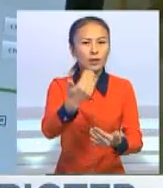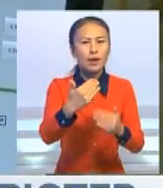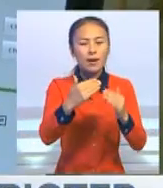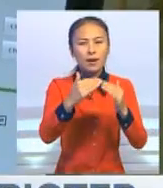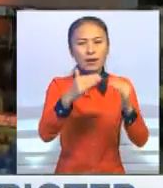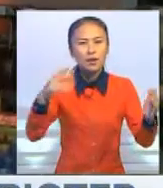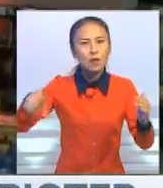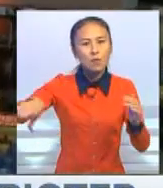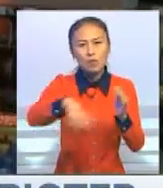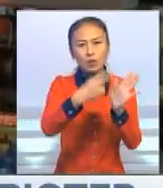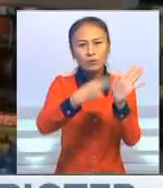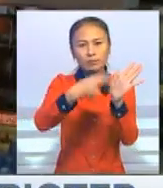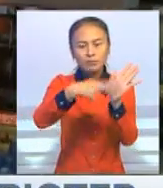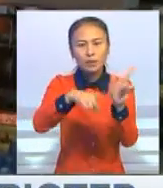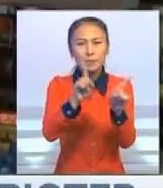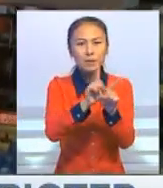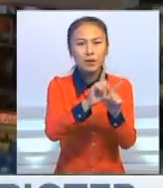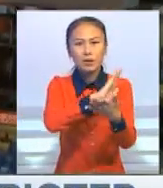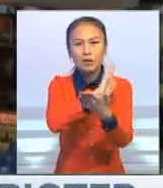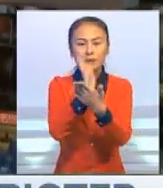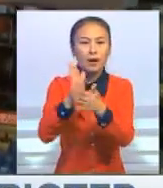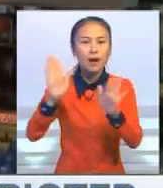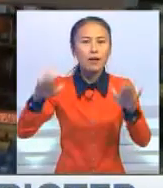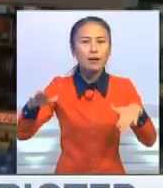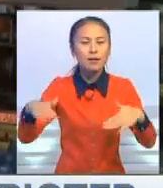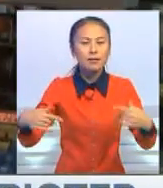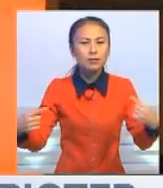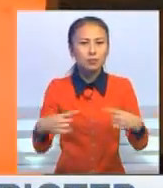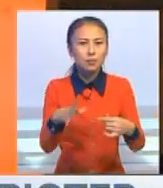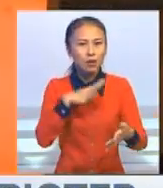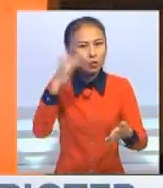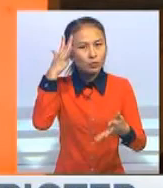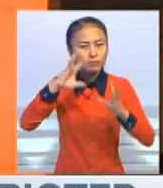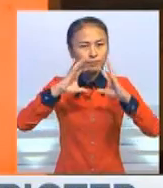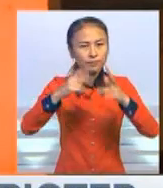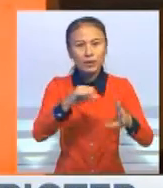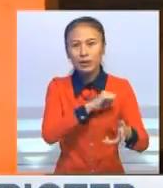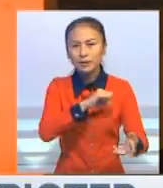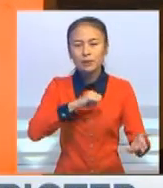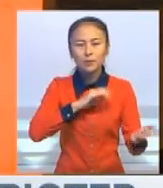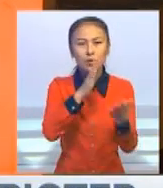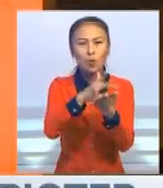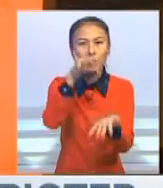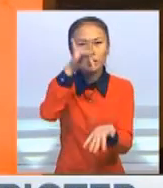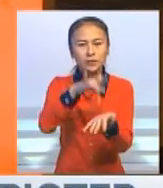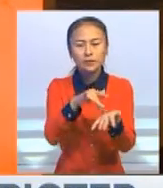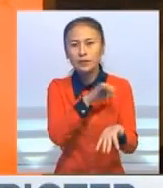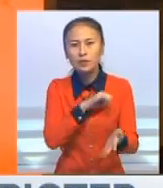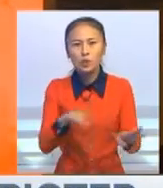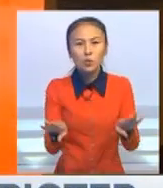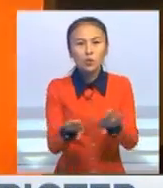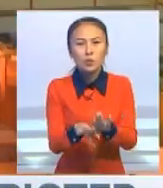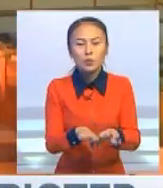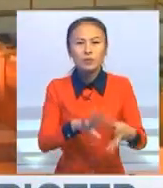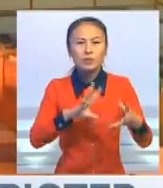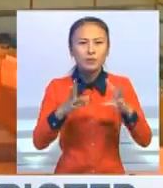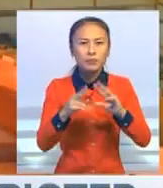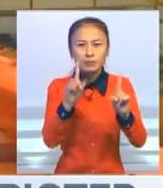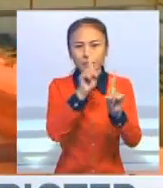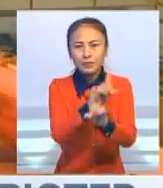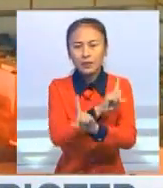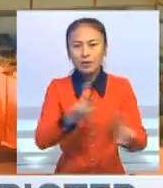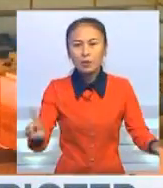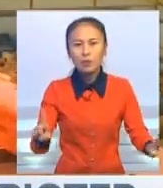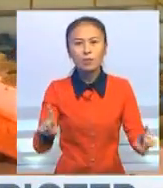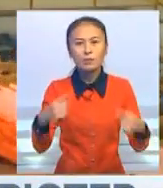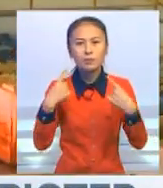зауыты да әлемнің бірнеше еліне өнім шығаруды жоспарлап отыр. Орта Азияда теңдесі жоқ өндірістің ерекшелігі